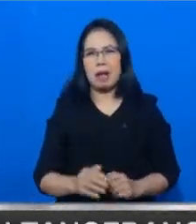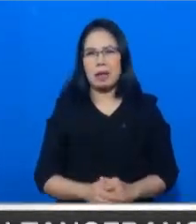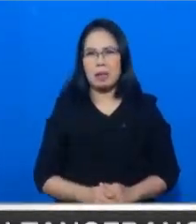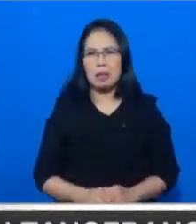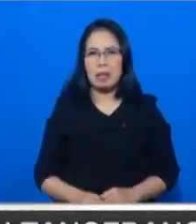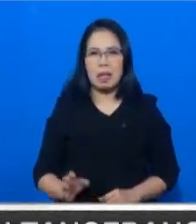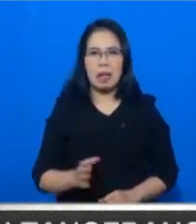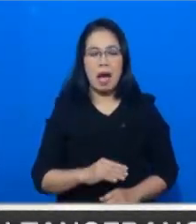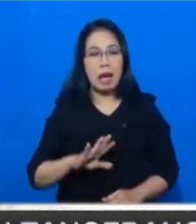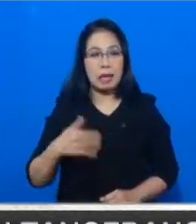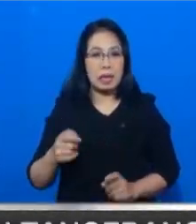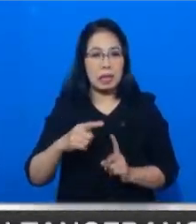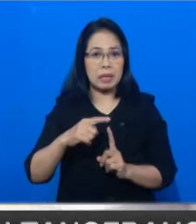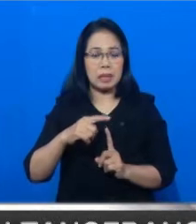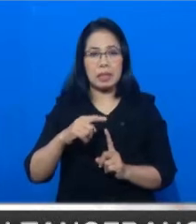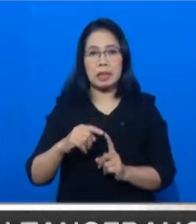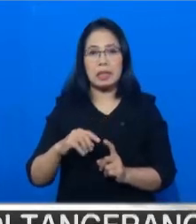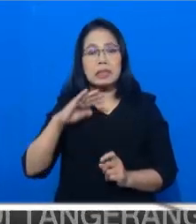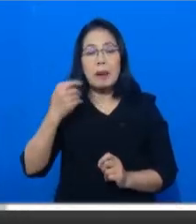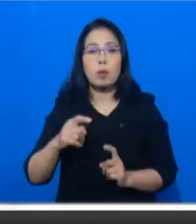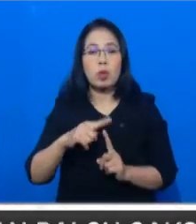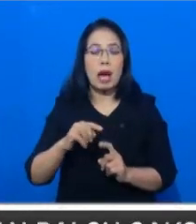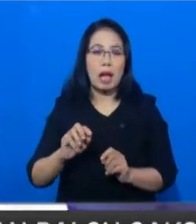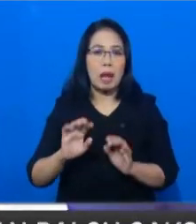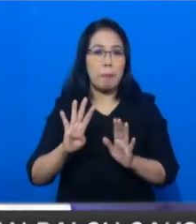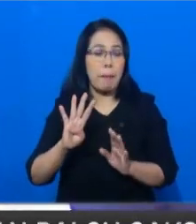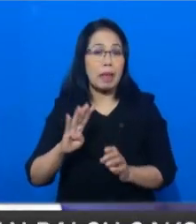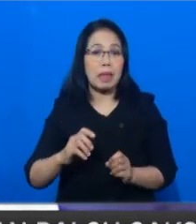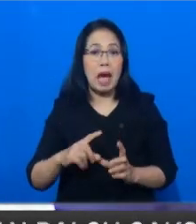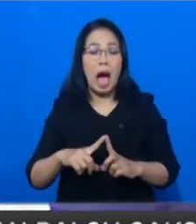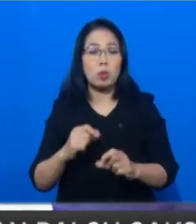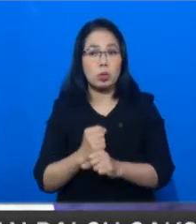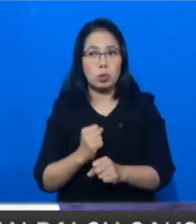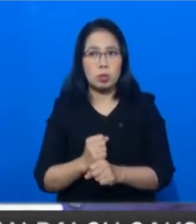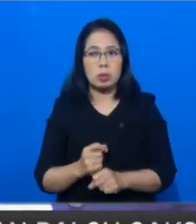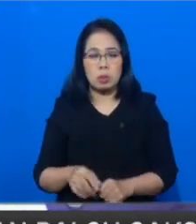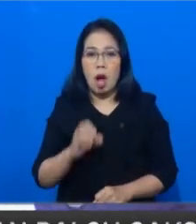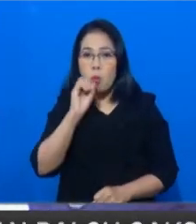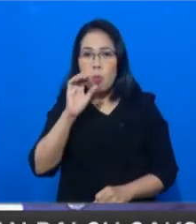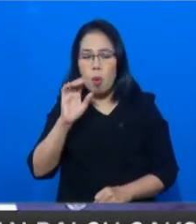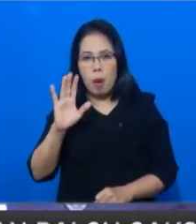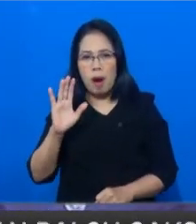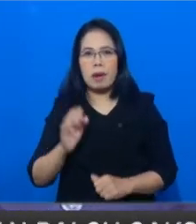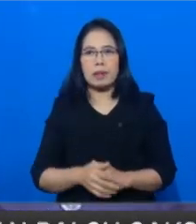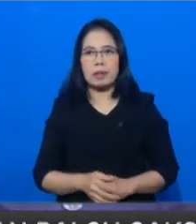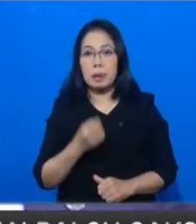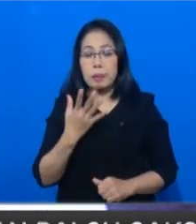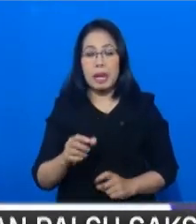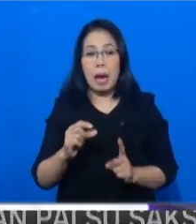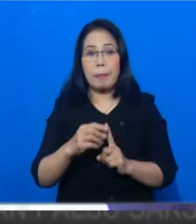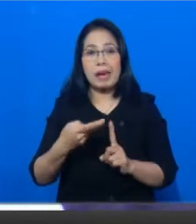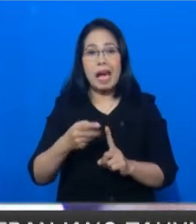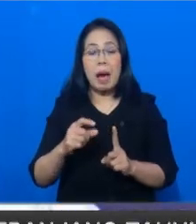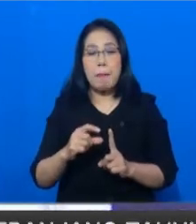4 Agustus, Gus Yahya kembali mengeluarkan pernyataan pedas. Ketua Umum PBNU ini menyebut PKB ibarat produk